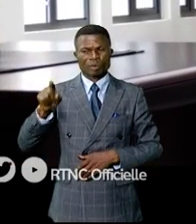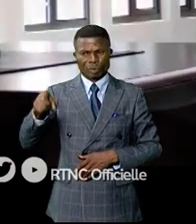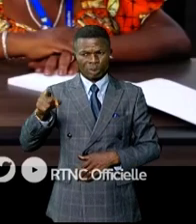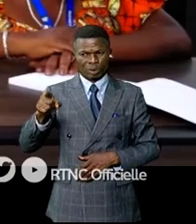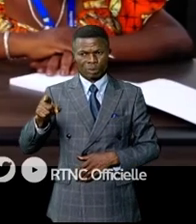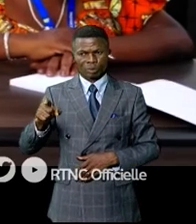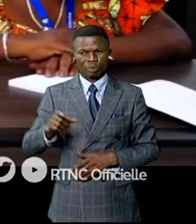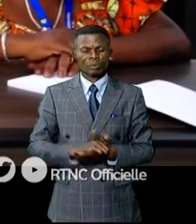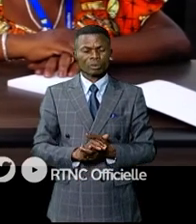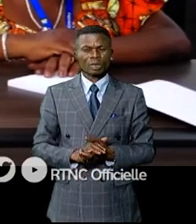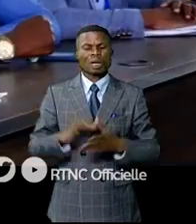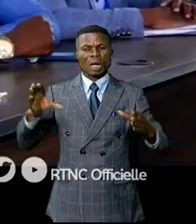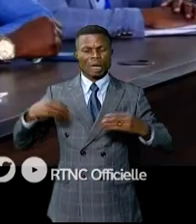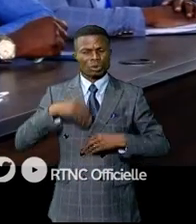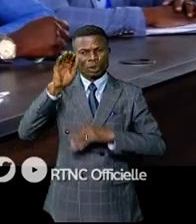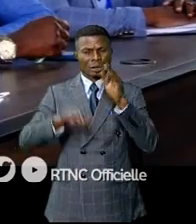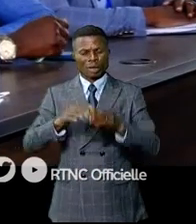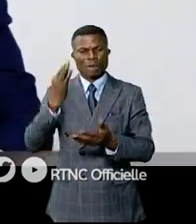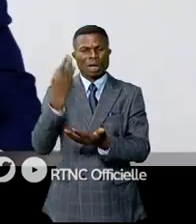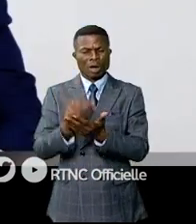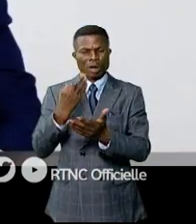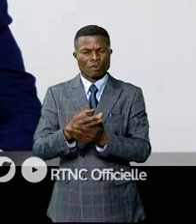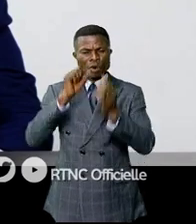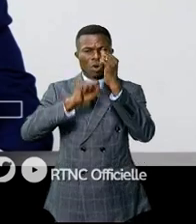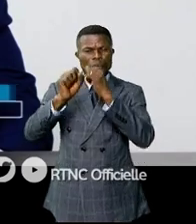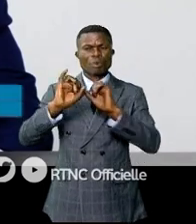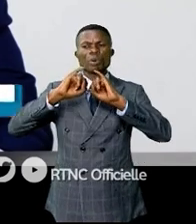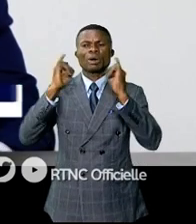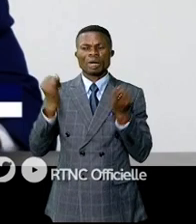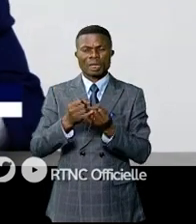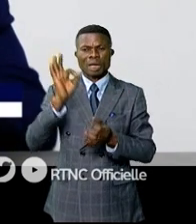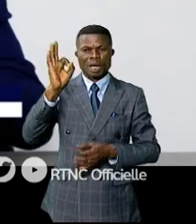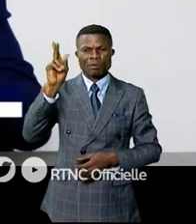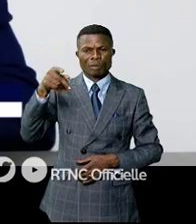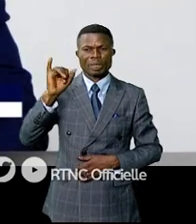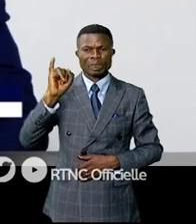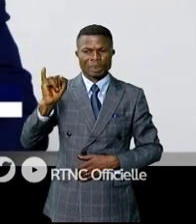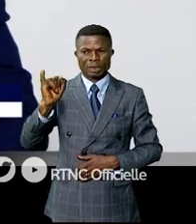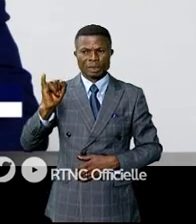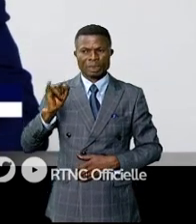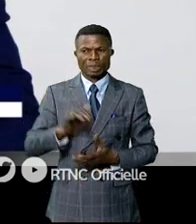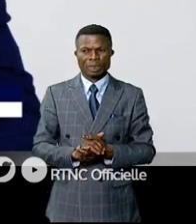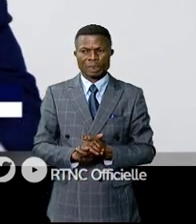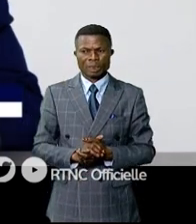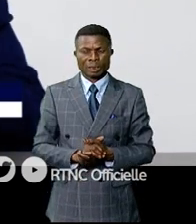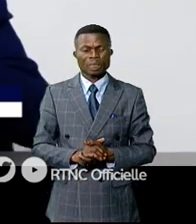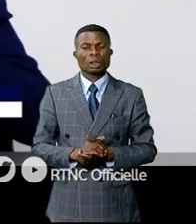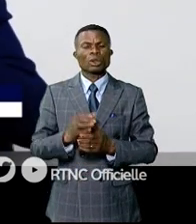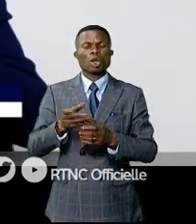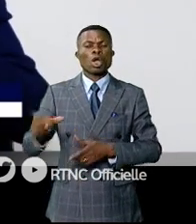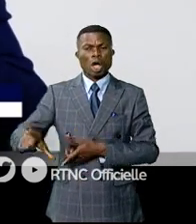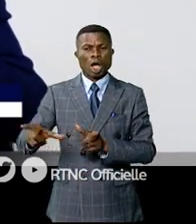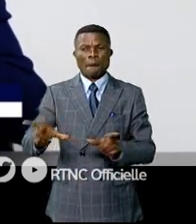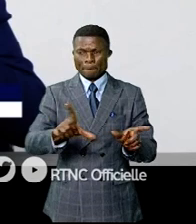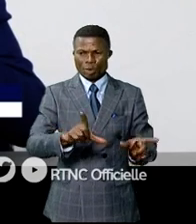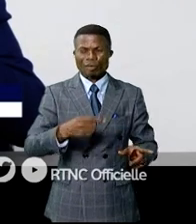Manguez-Mans, qui était séduit par la démarche du fonds de promotion de l'industrie. Les opérateurs économiques qui viendront à votre rencontre vont bénéficier et vont